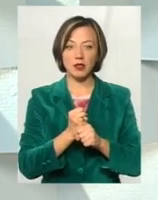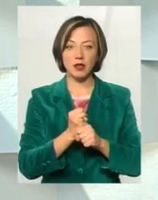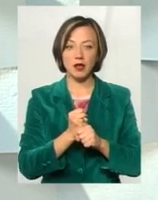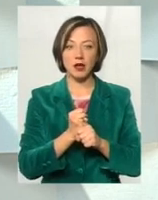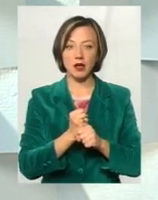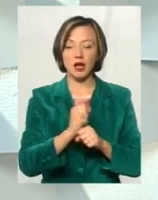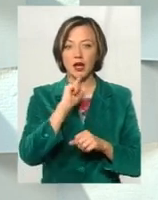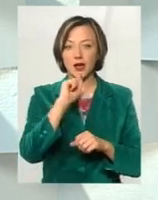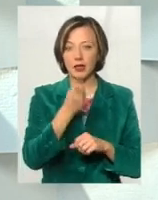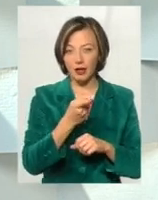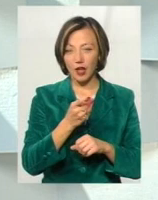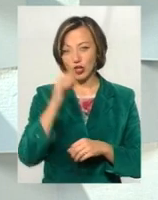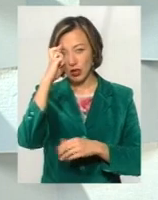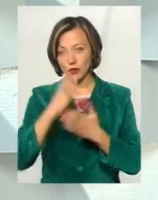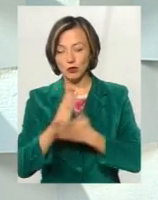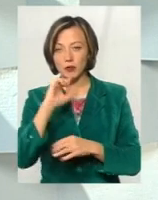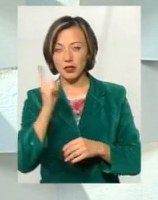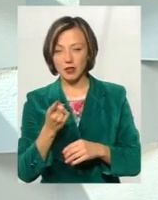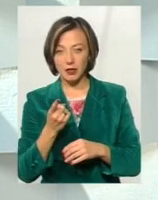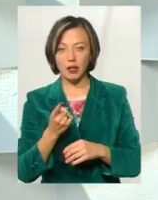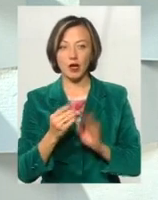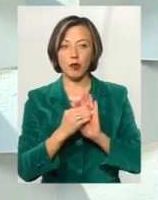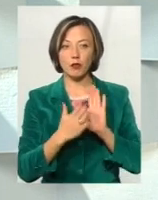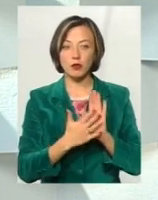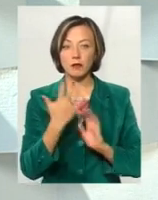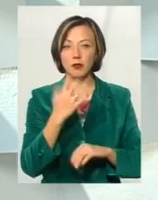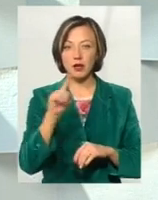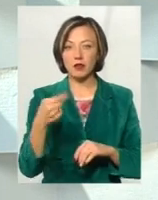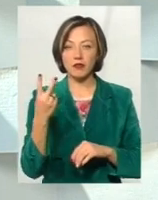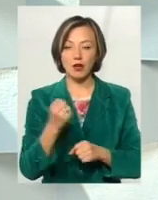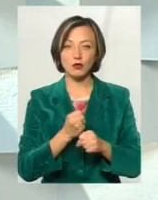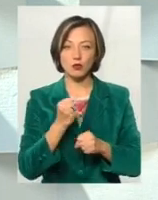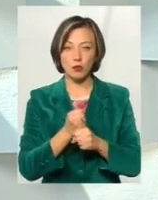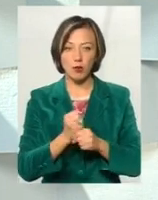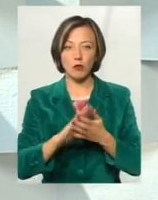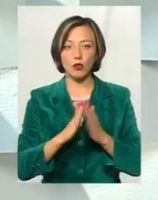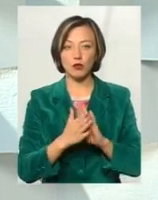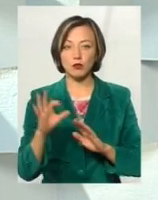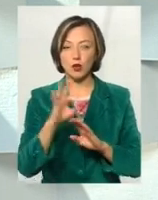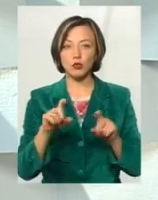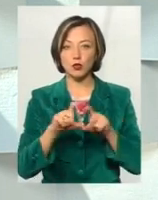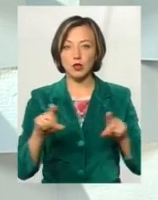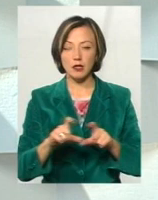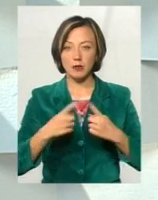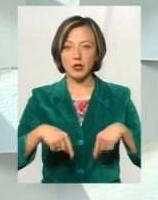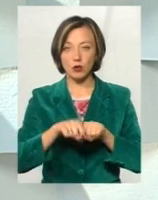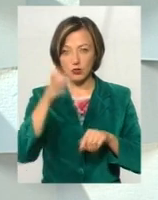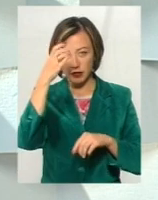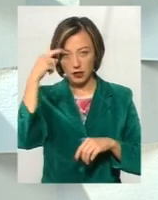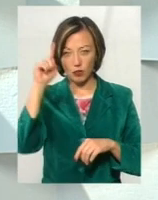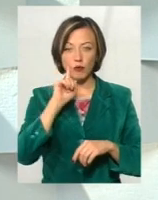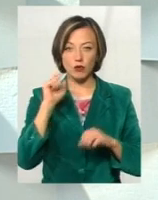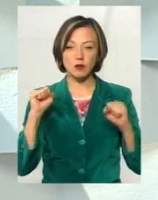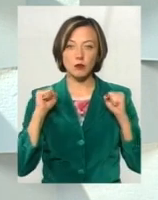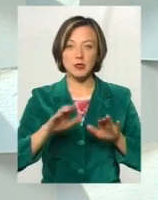місяців. Водночас у пункті 5.2 методичних рекомендацій з розроблення положення про структурний підрозділ освіти і науки, молоді